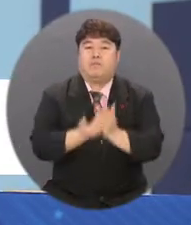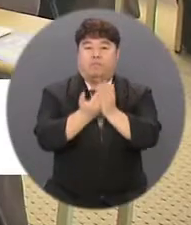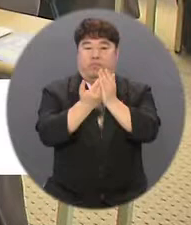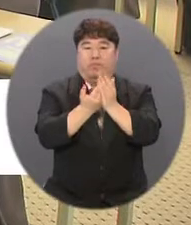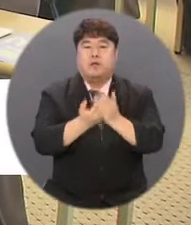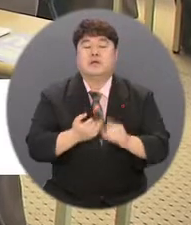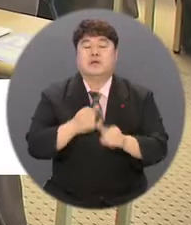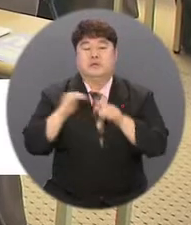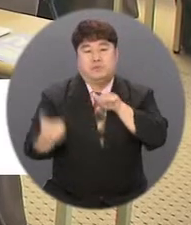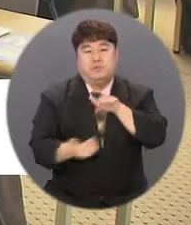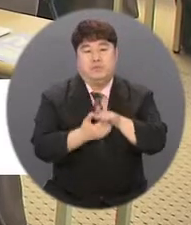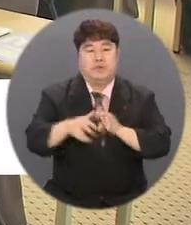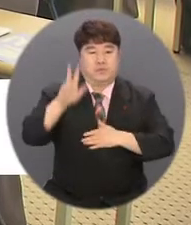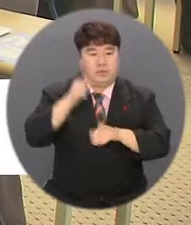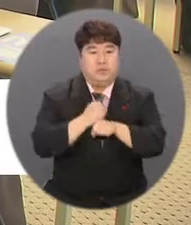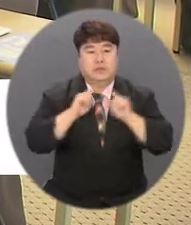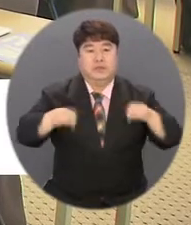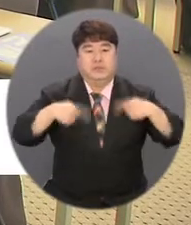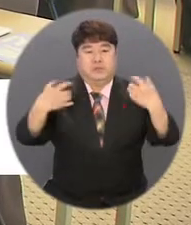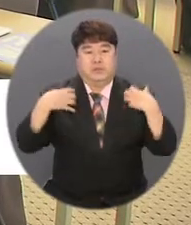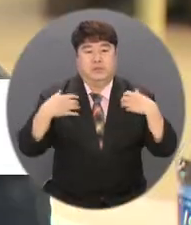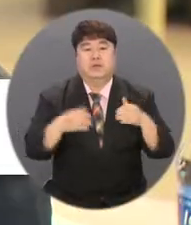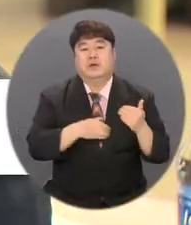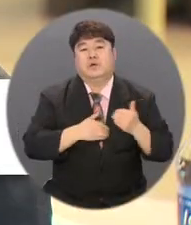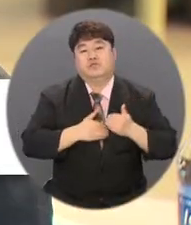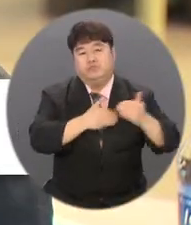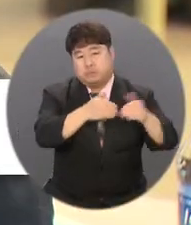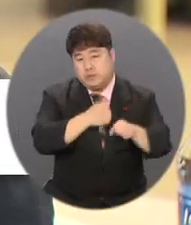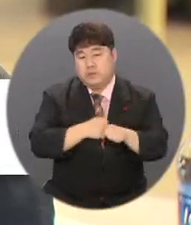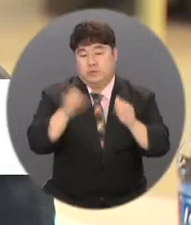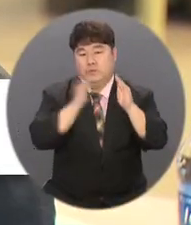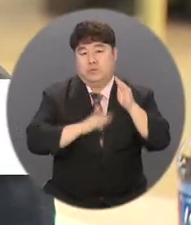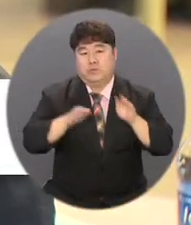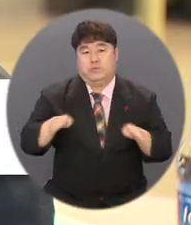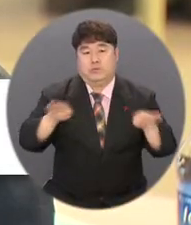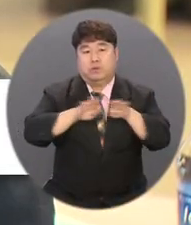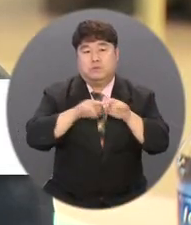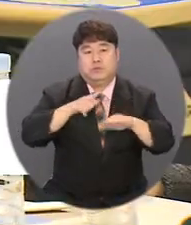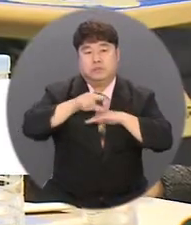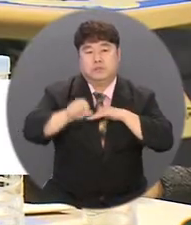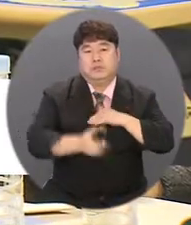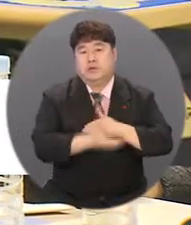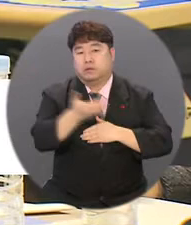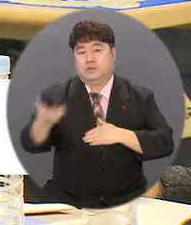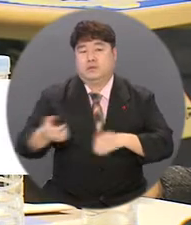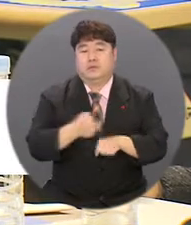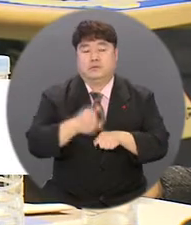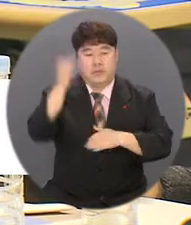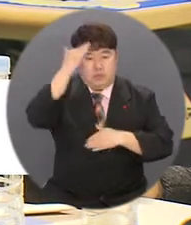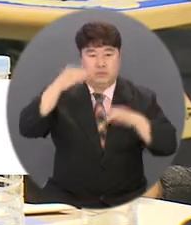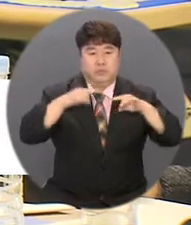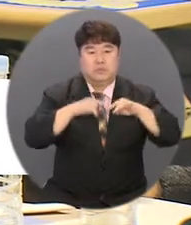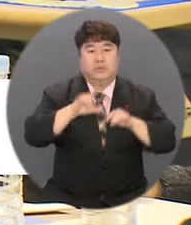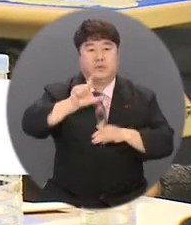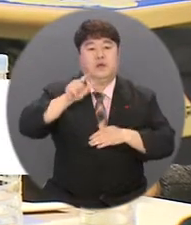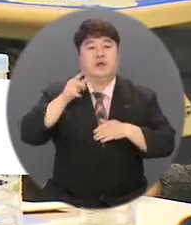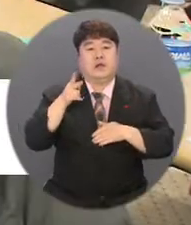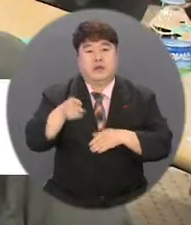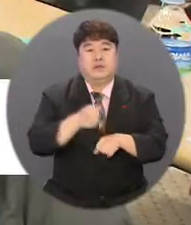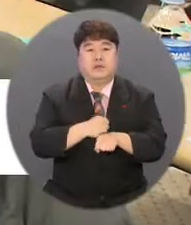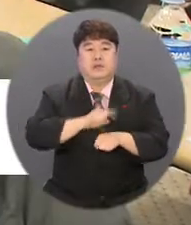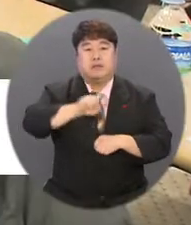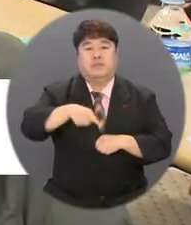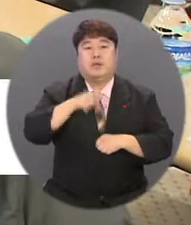다짐했습니다. 참여정부 때 추진된 공공기관 지방이전 사업으로 한국전력과 LH 등 150여